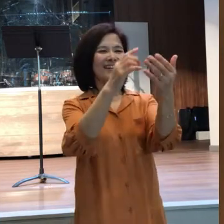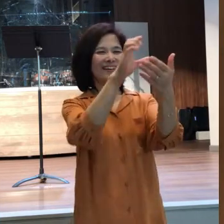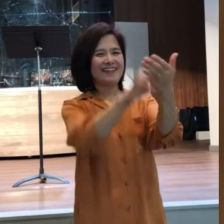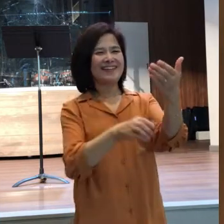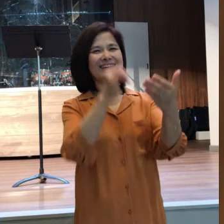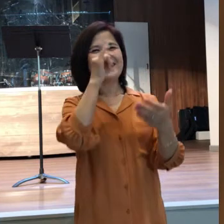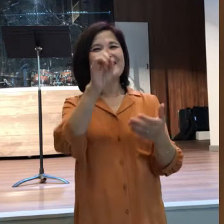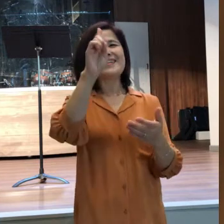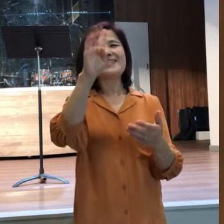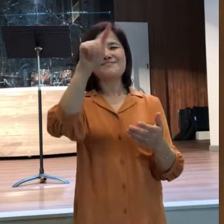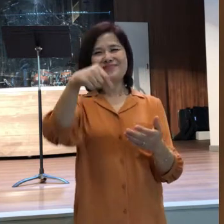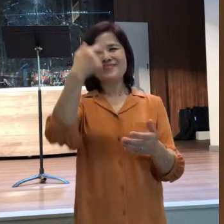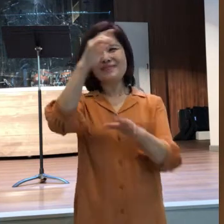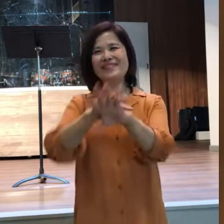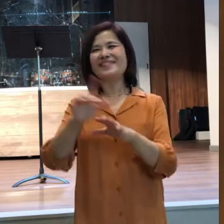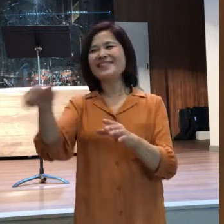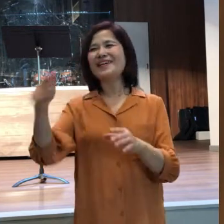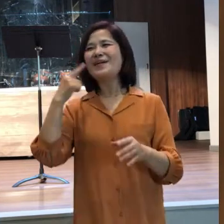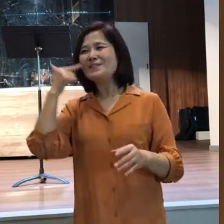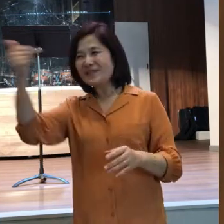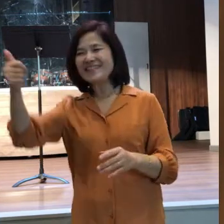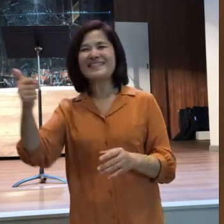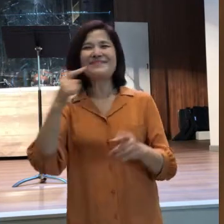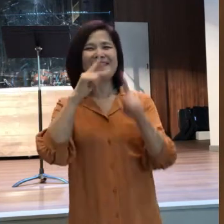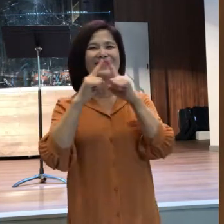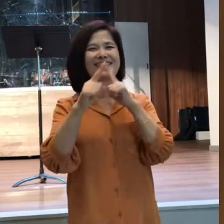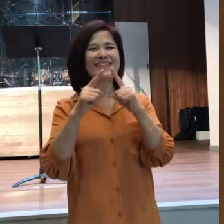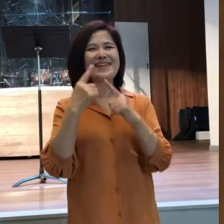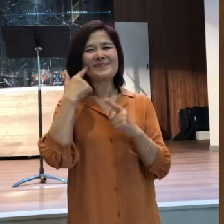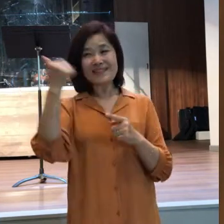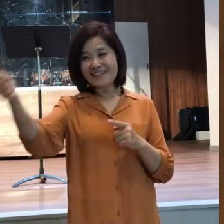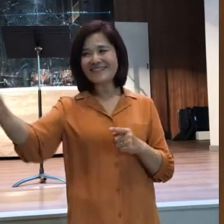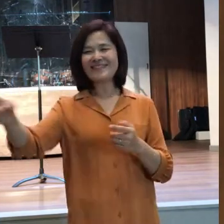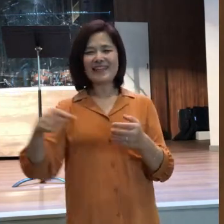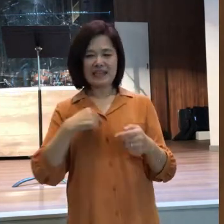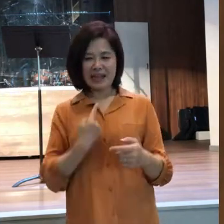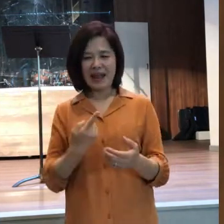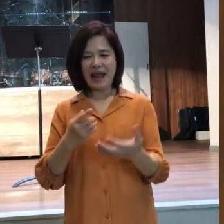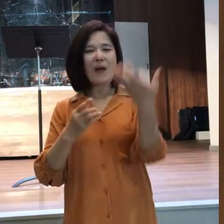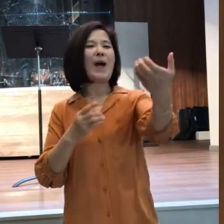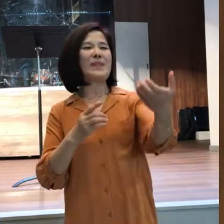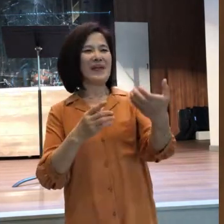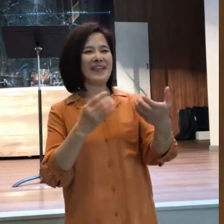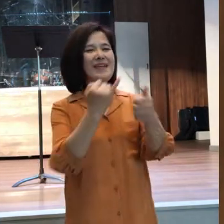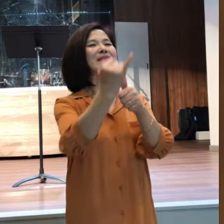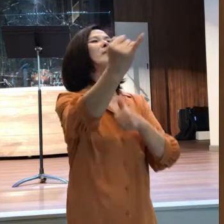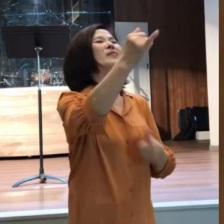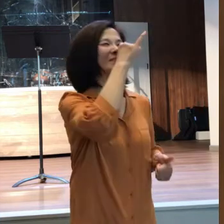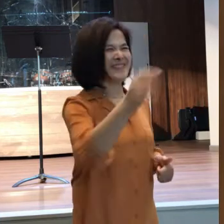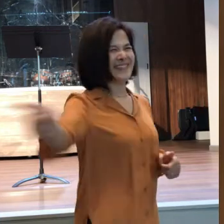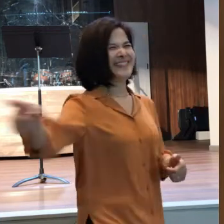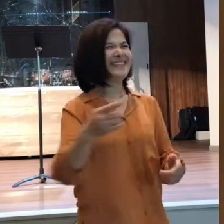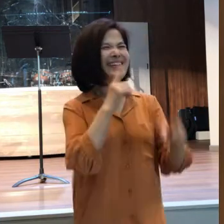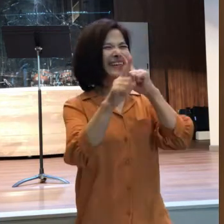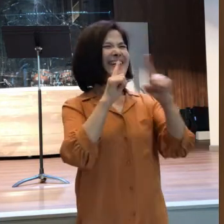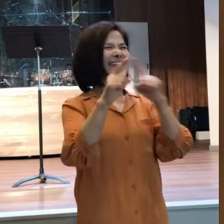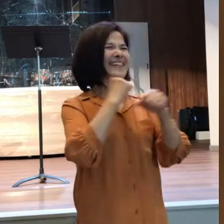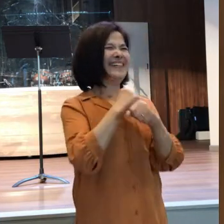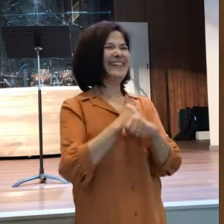일부 예배 때 이랬더니 우리 백 목사님이 올라와가지고 자기 배경 화면에 사모님이 계시다고.